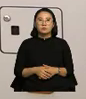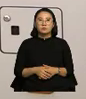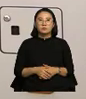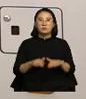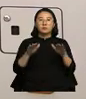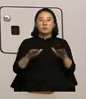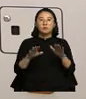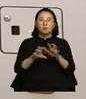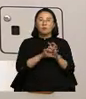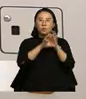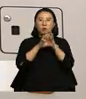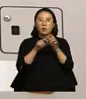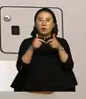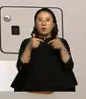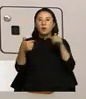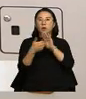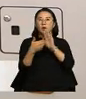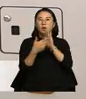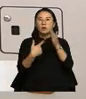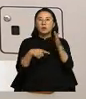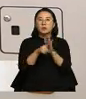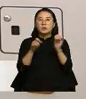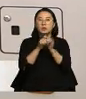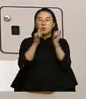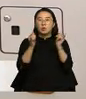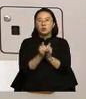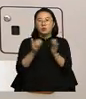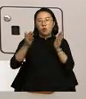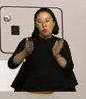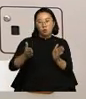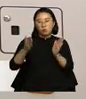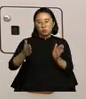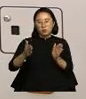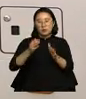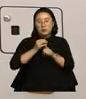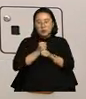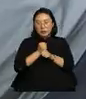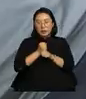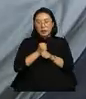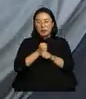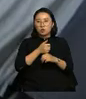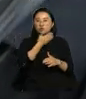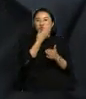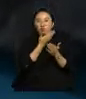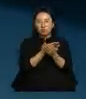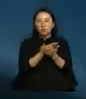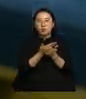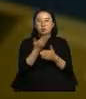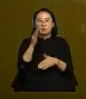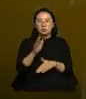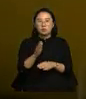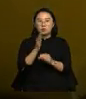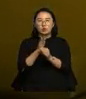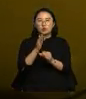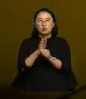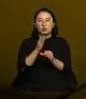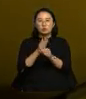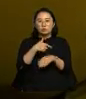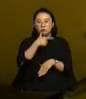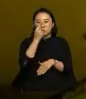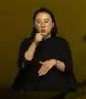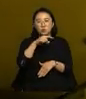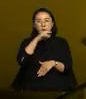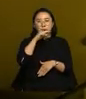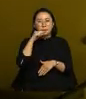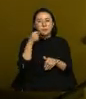자, 현재로선 코로나19 확산을 막기 위해서 사회적 거리 두기를 지키는 게 유일한 백신입니다. 그런 와중에 이